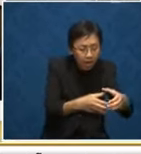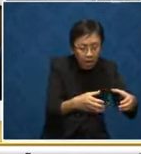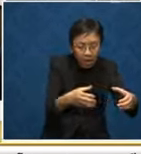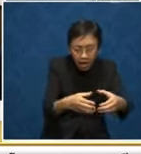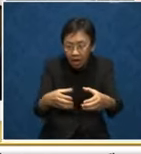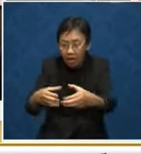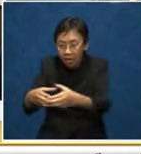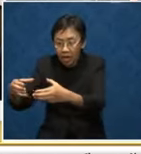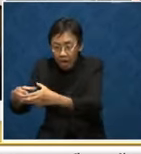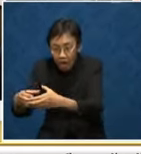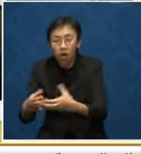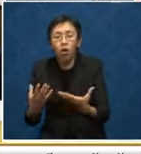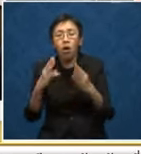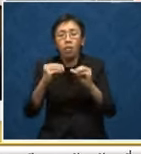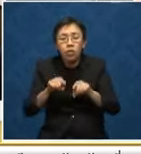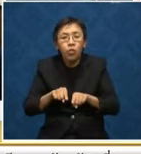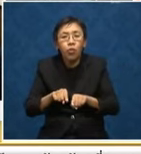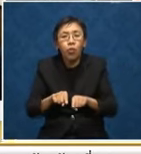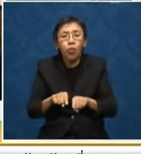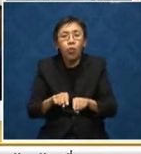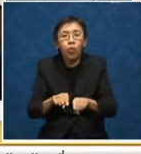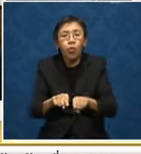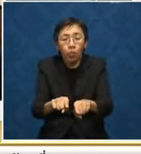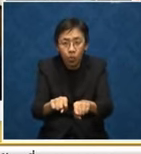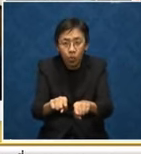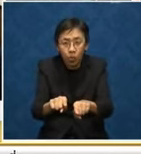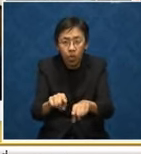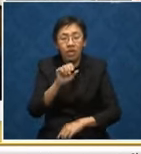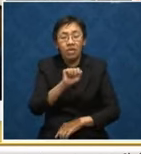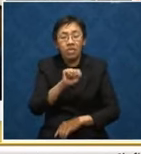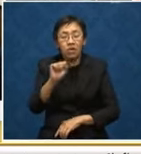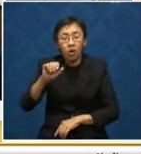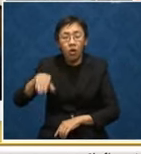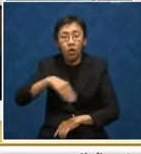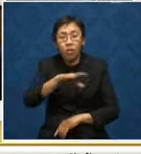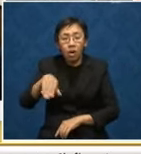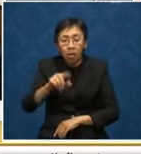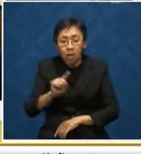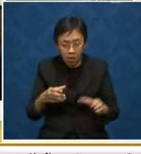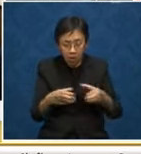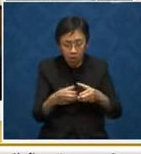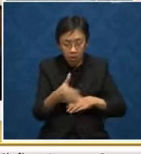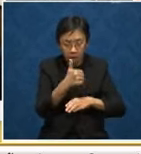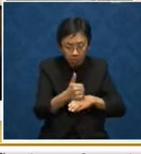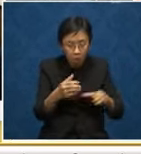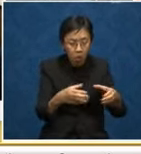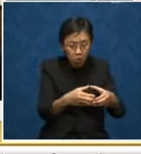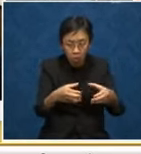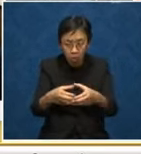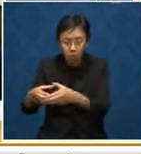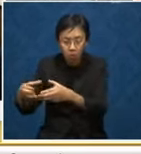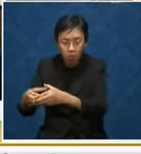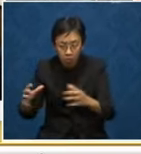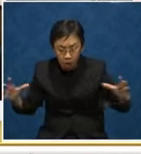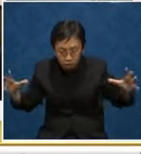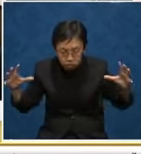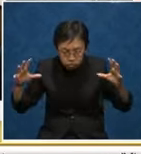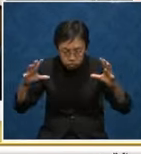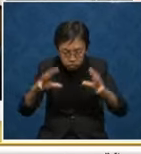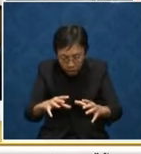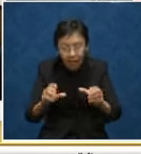บคู่กันไปนะครับสภานั้นจะเป็นตัวแทนของพรรคการเมืองทุกพรรคมารวมเป็นกรรมาธิการสามั